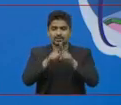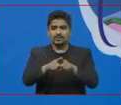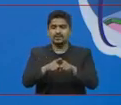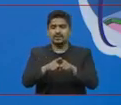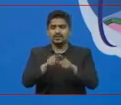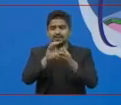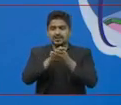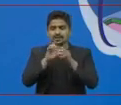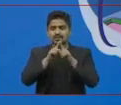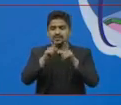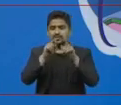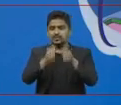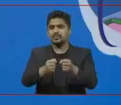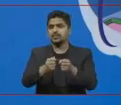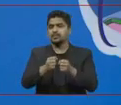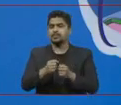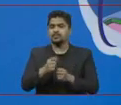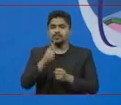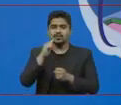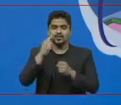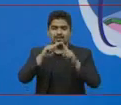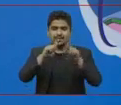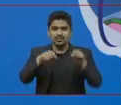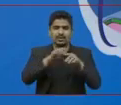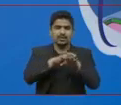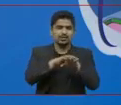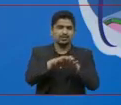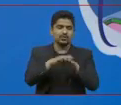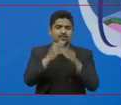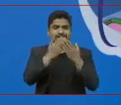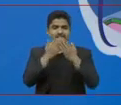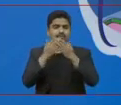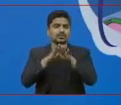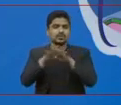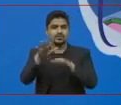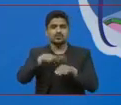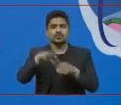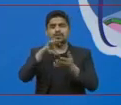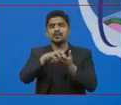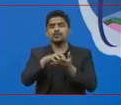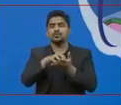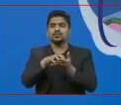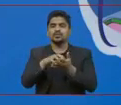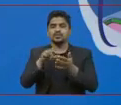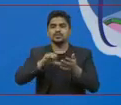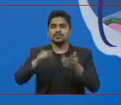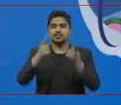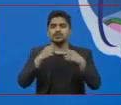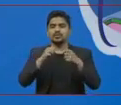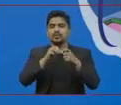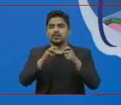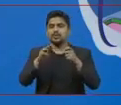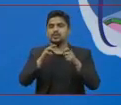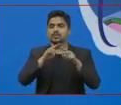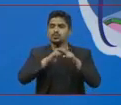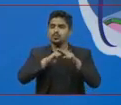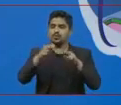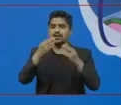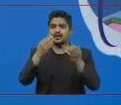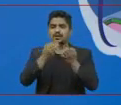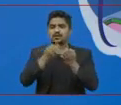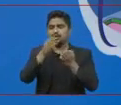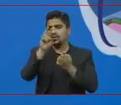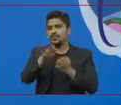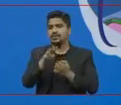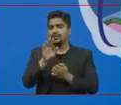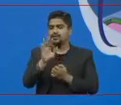साथीभाइहरू सँगै बस्न सक्नुहुन्छ। हाम्रा कक्षा कोठाहरू, हाम्रा विद्यालयहरू सबै ठाउँमा जनस्वास्थ्यको मापदण्ड पुरा गर्न सकिने